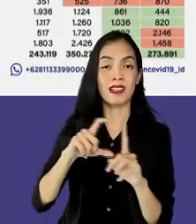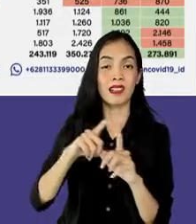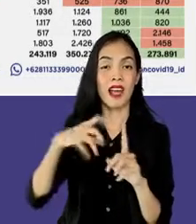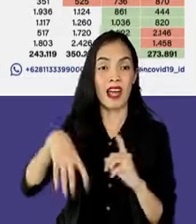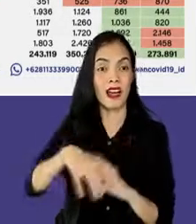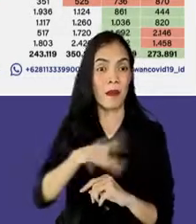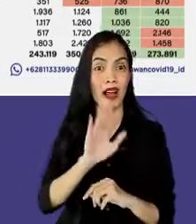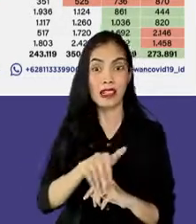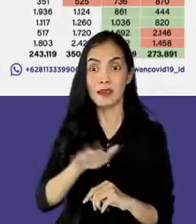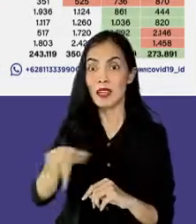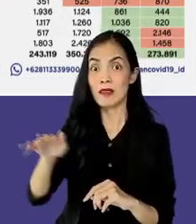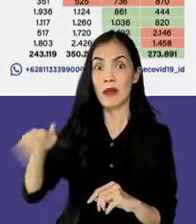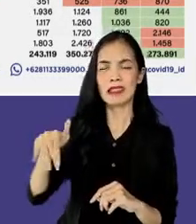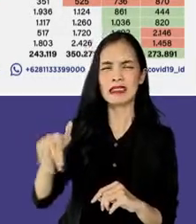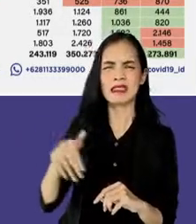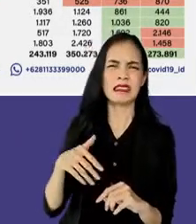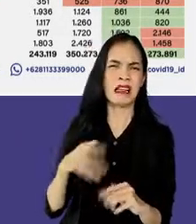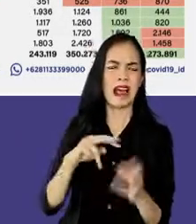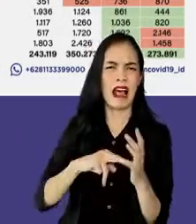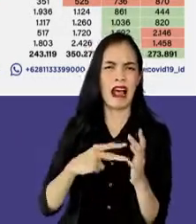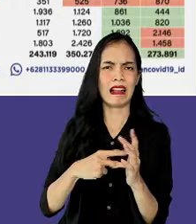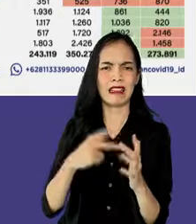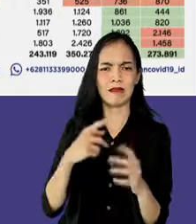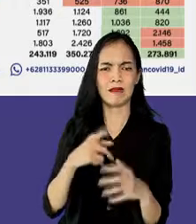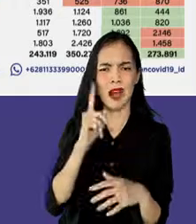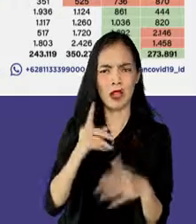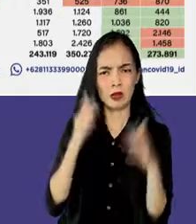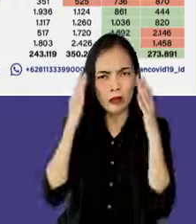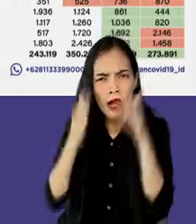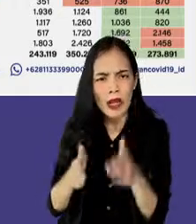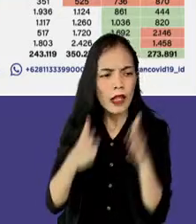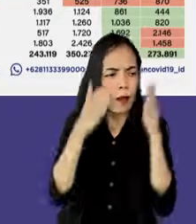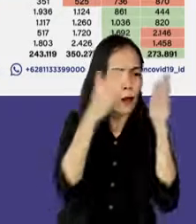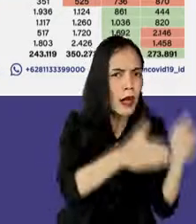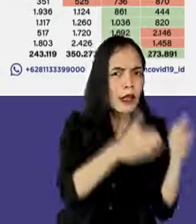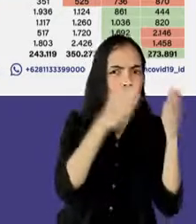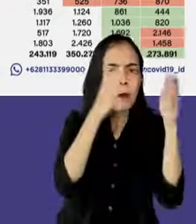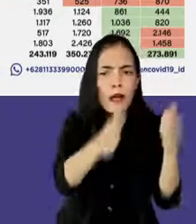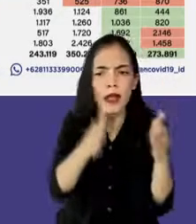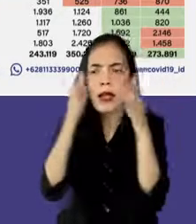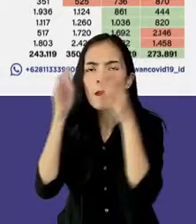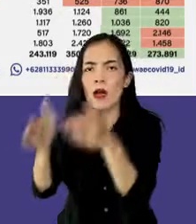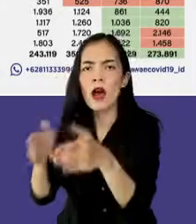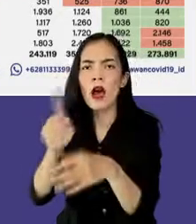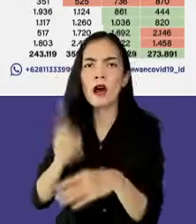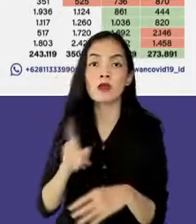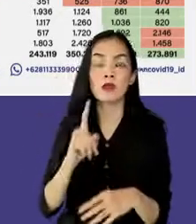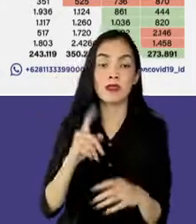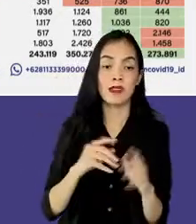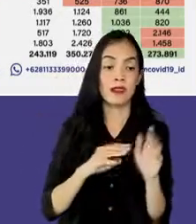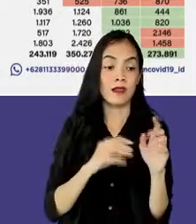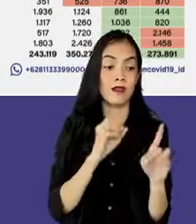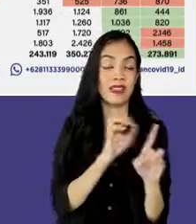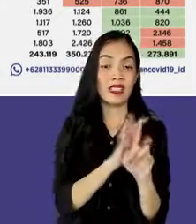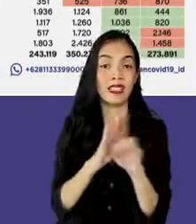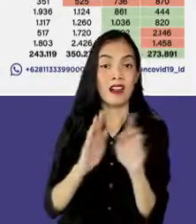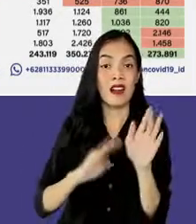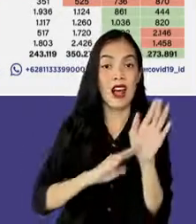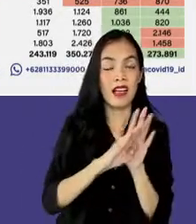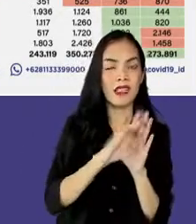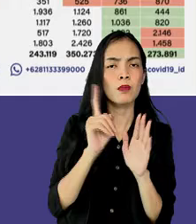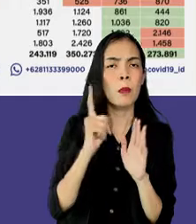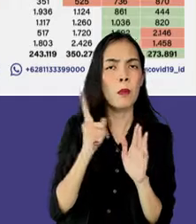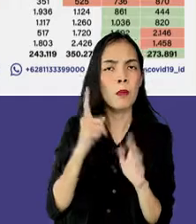wilayah tersebut tentunya perlu menjadi perhatian kita bersama kenaikan ini juga bisa terjadi karena pemerintah